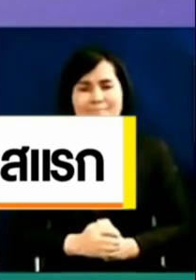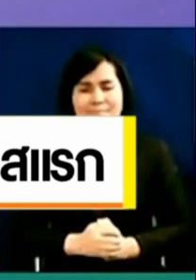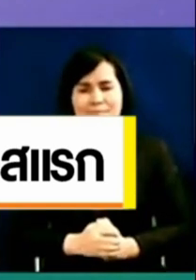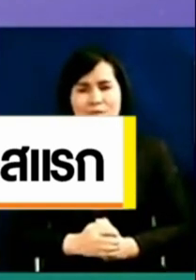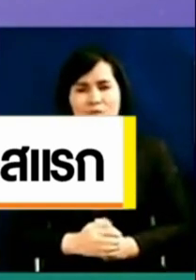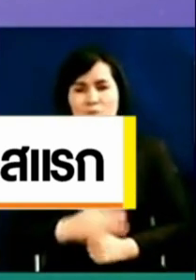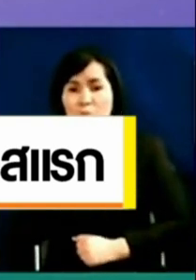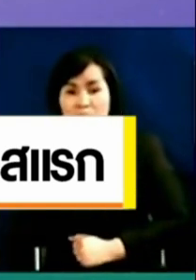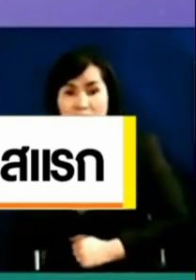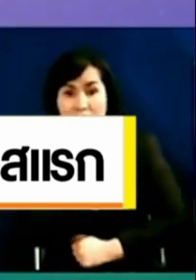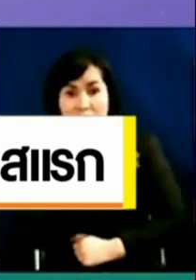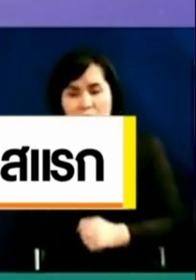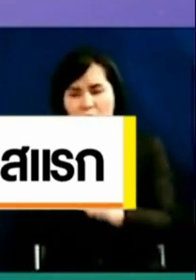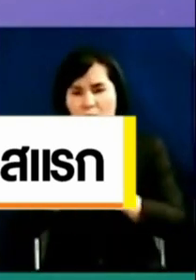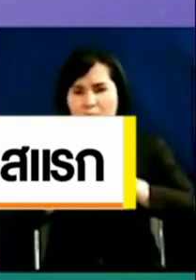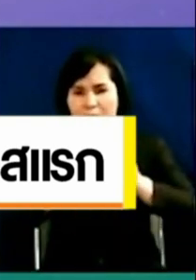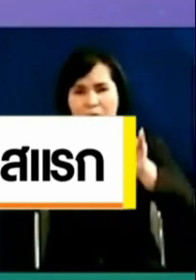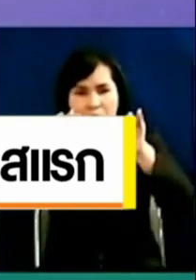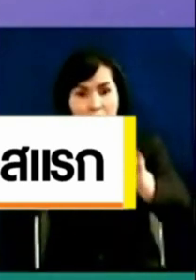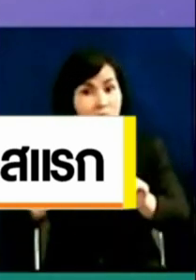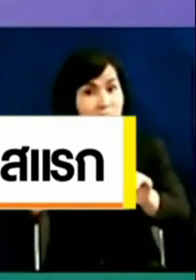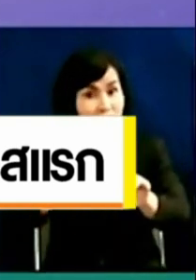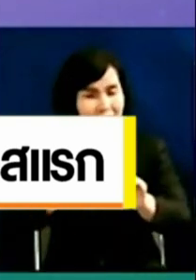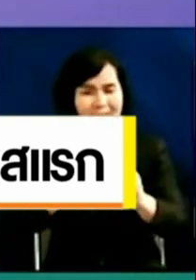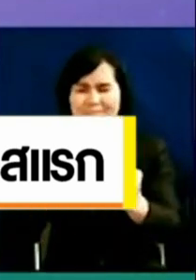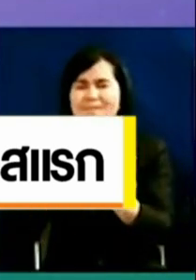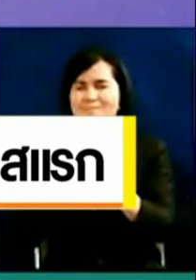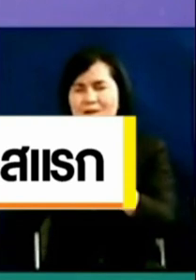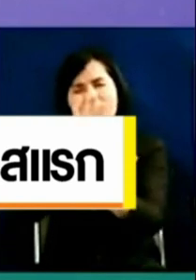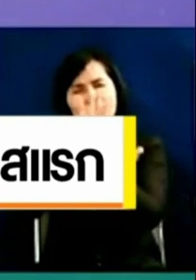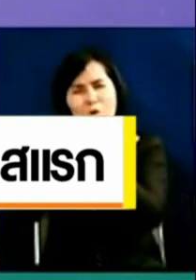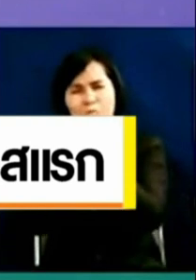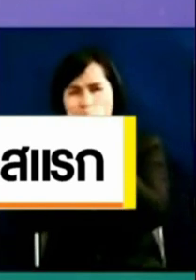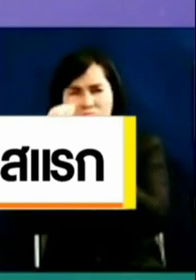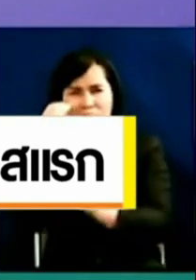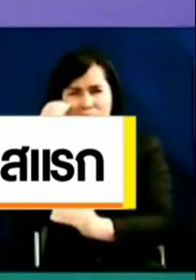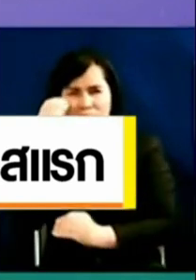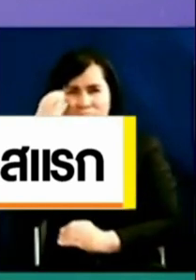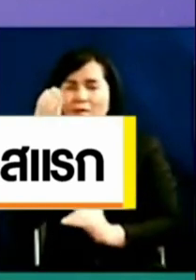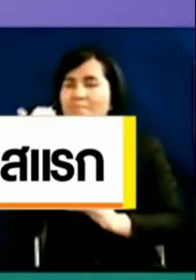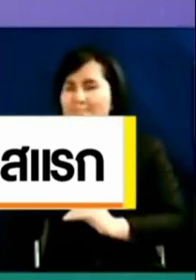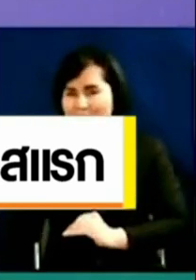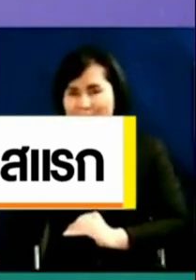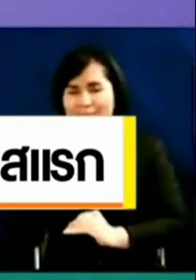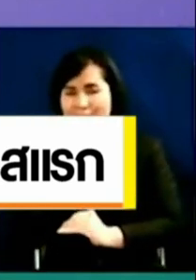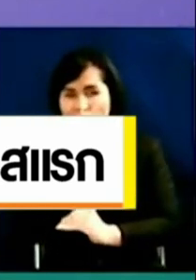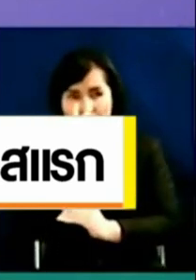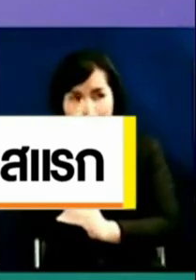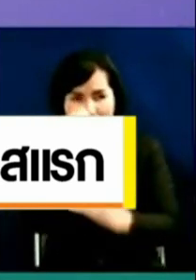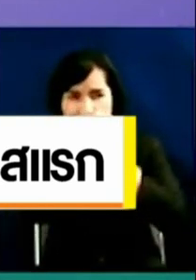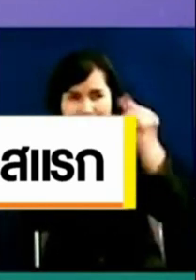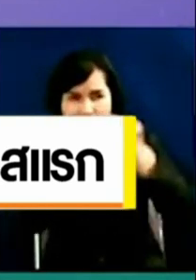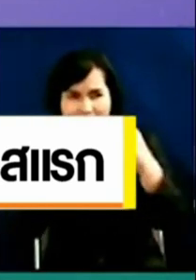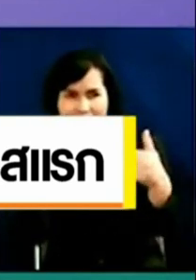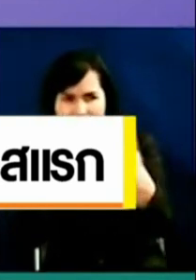ปกติไม่มีผลรุนแรงส่วนประสิทธิภาพของวัคซีนทั้ง 2แบบนั้นมีผลน่าพอใจในการลดไม่ให้เกิดโรคลดการป่วย